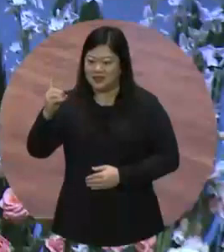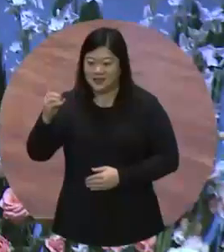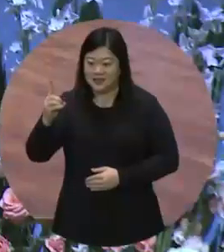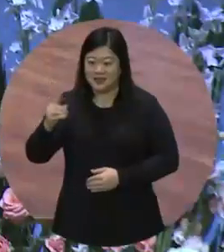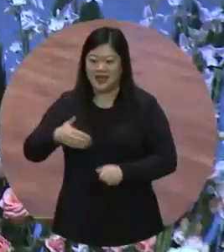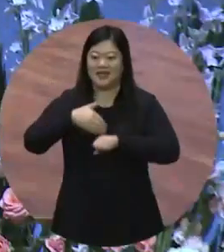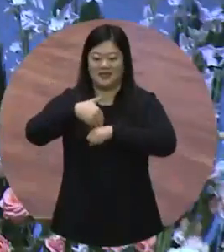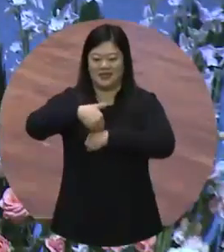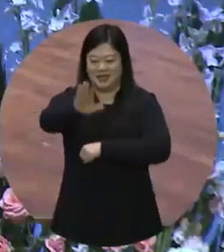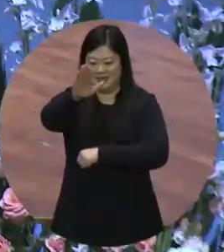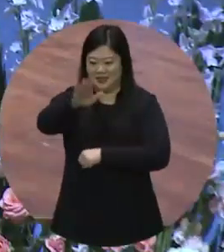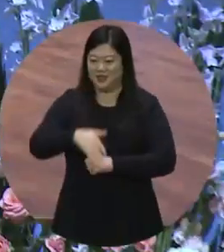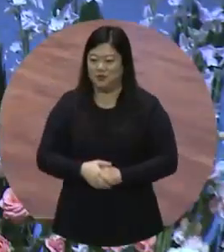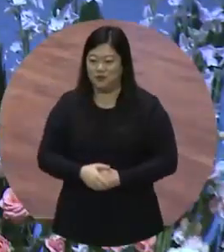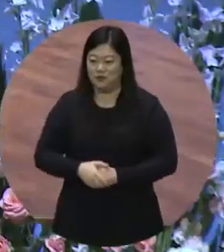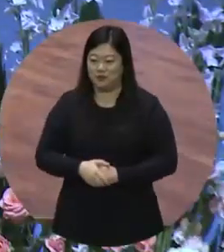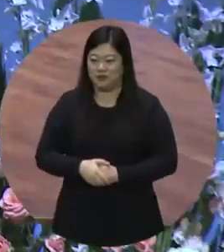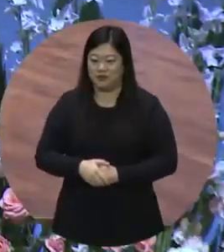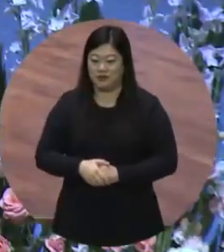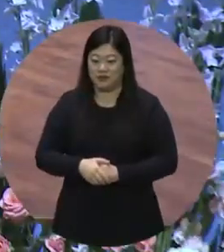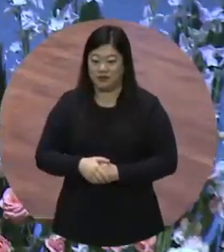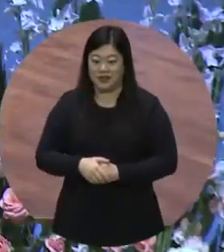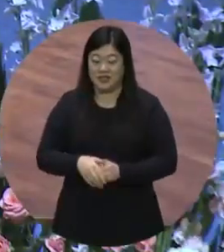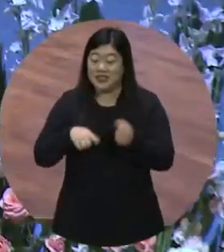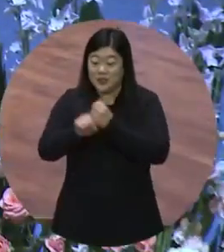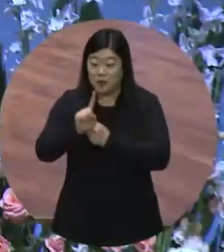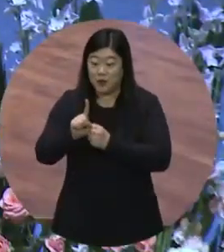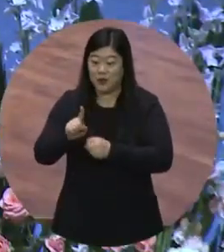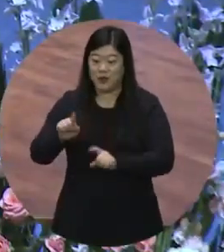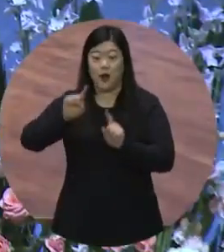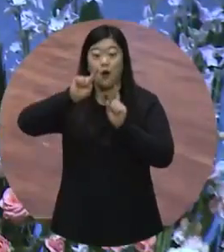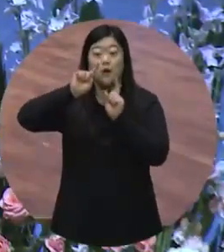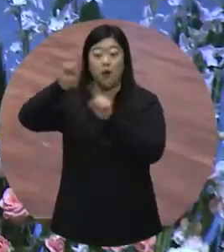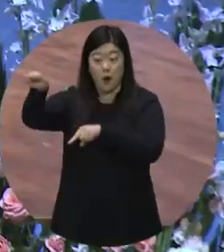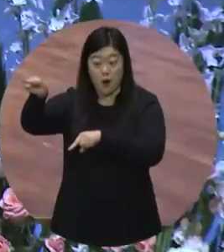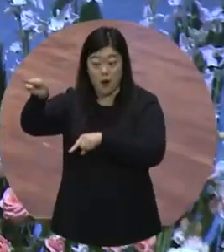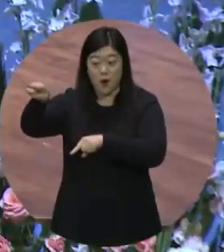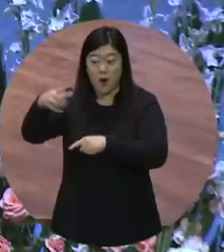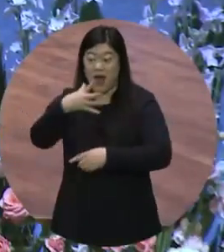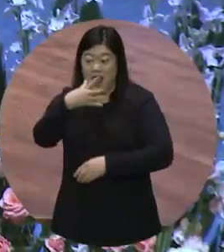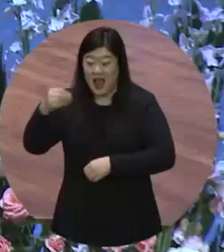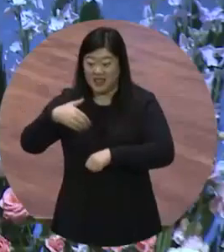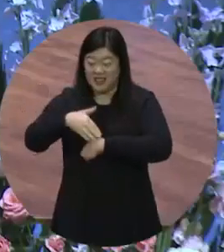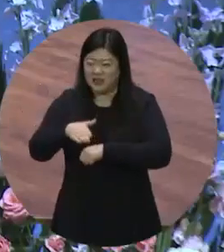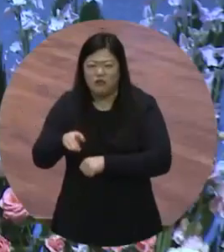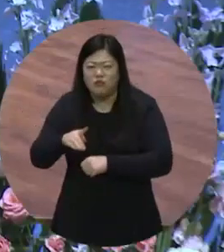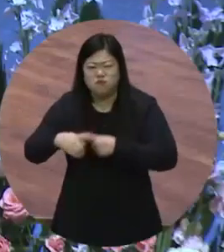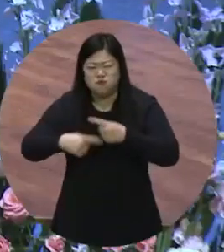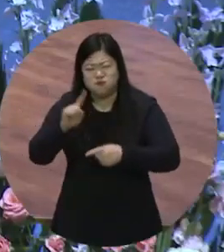무슨 뜻이에요? 같이 한번 다시 한번 우리 한국말로 인사합시다. 아무래도 어색하네.